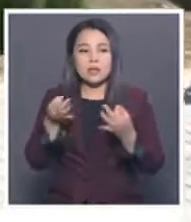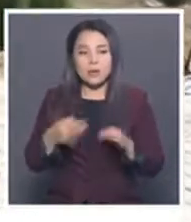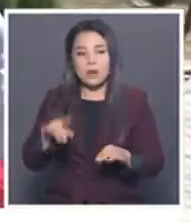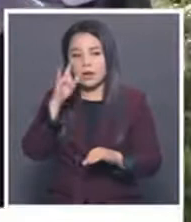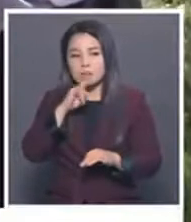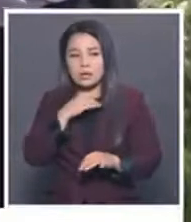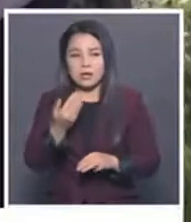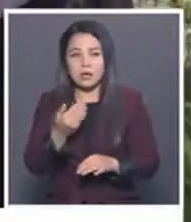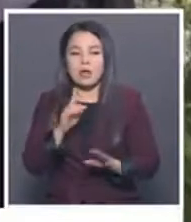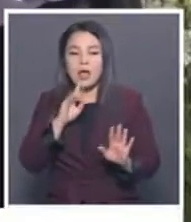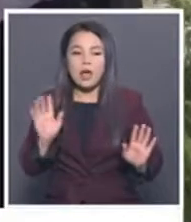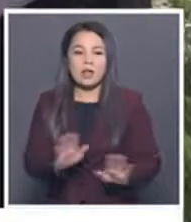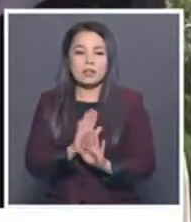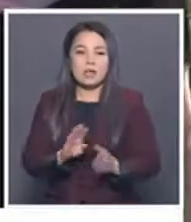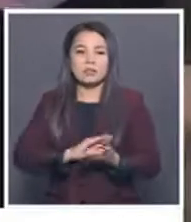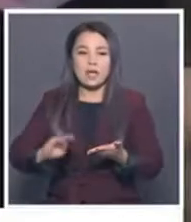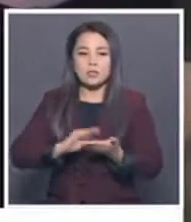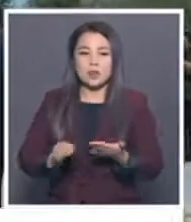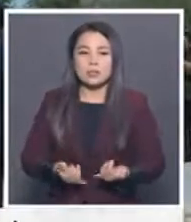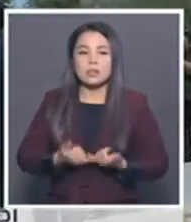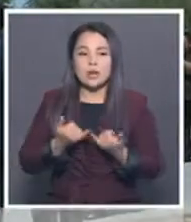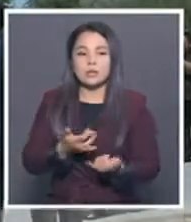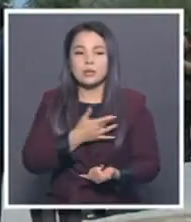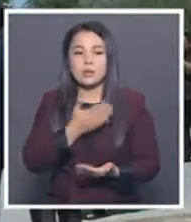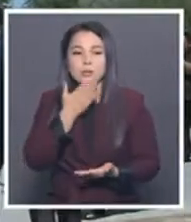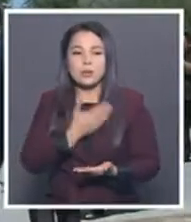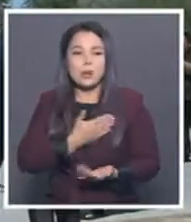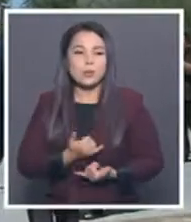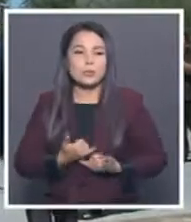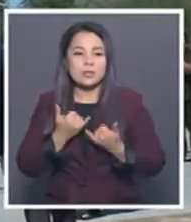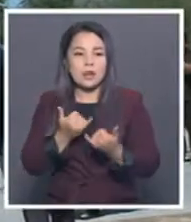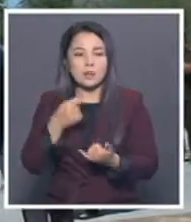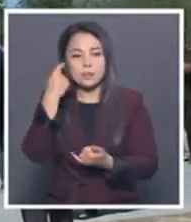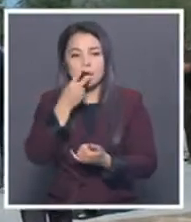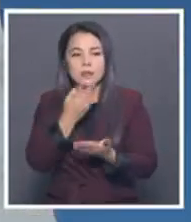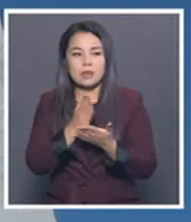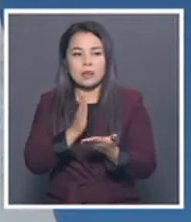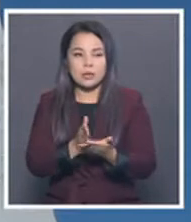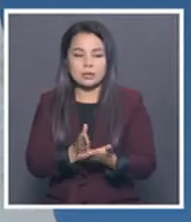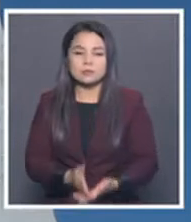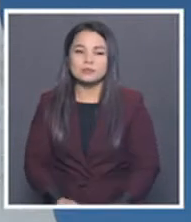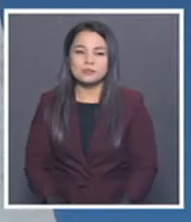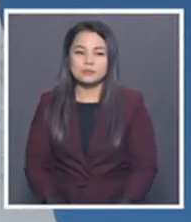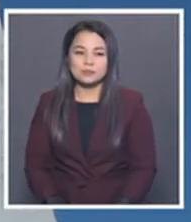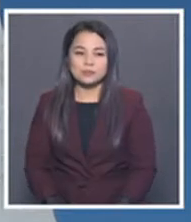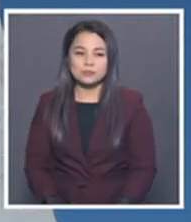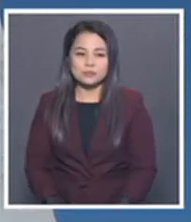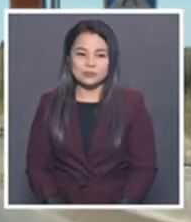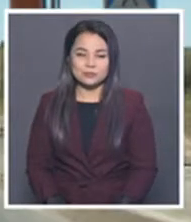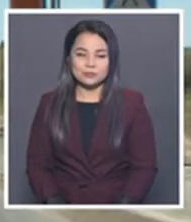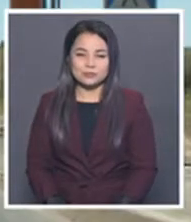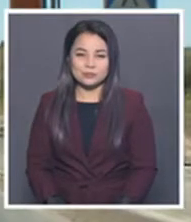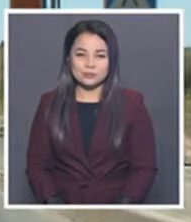әнұранын жазған Шәмшіге деген халықтың шексіз махаббаты мен құрметінің белгісі. Түркістан облысынан Гүлжазира Ғалиқызы, Қуаныш